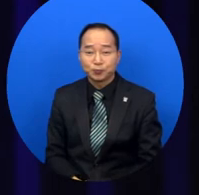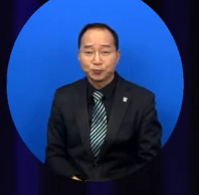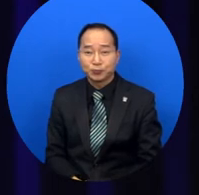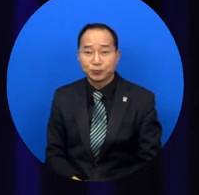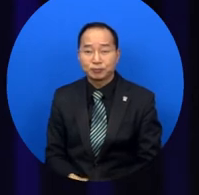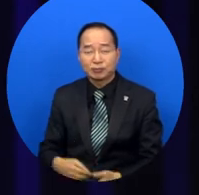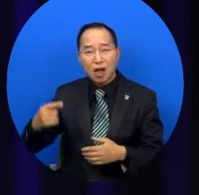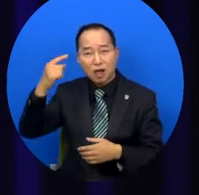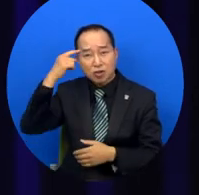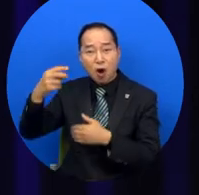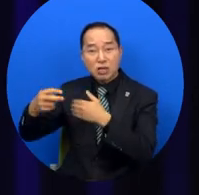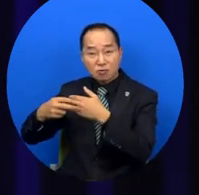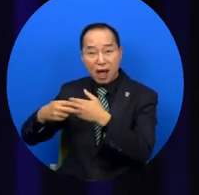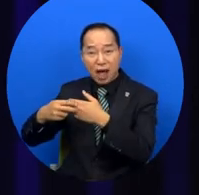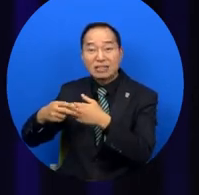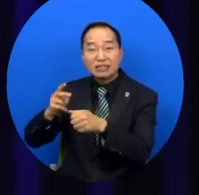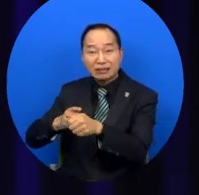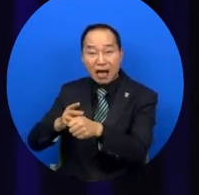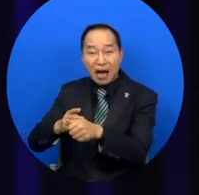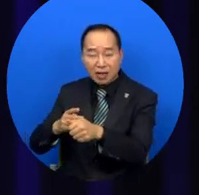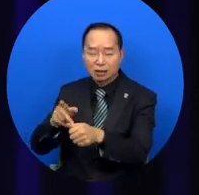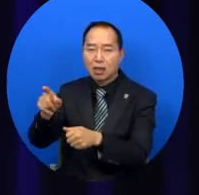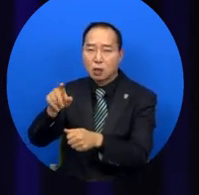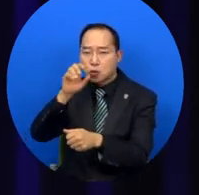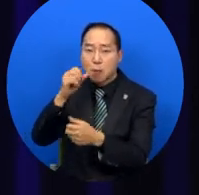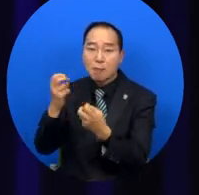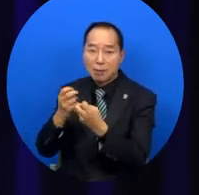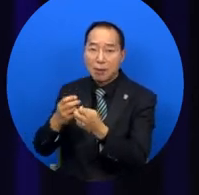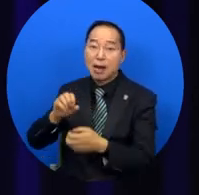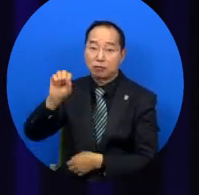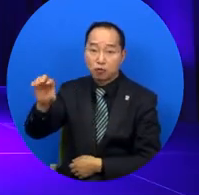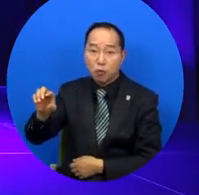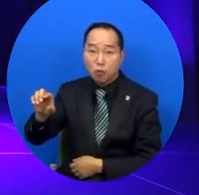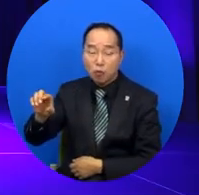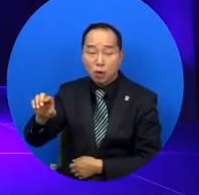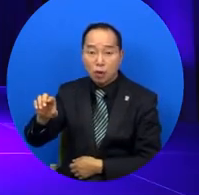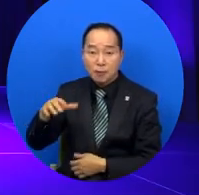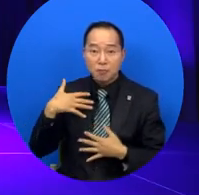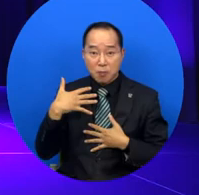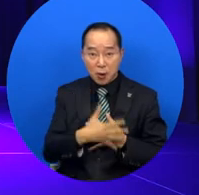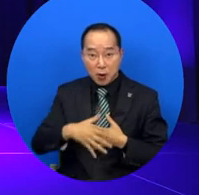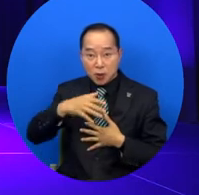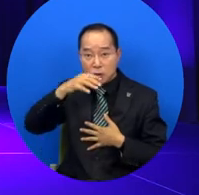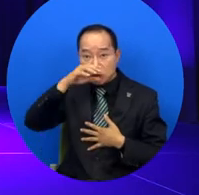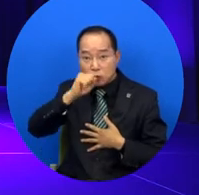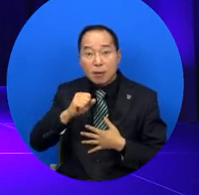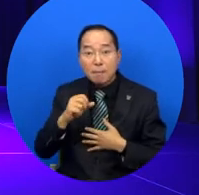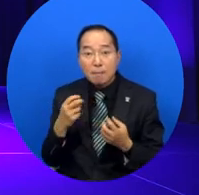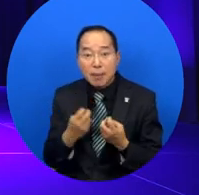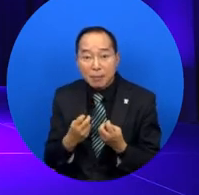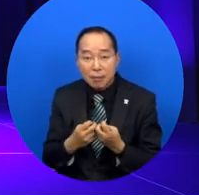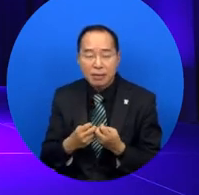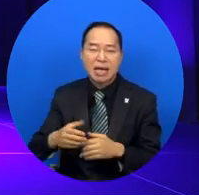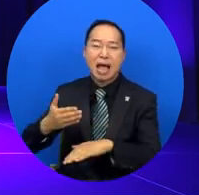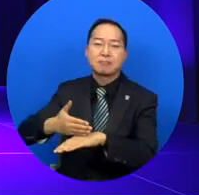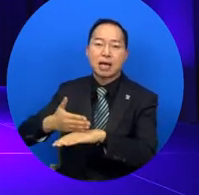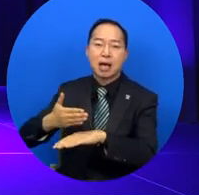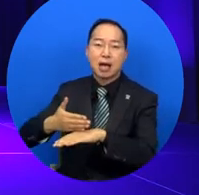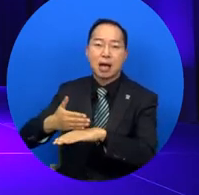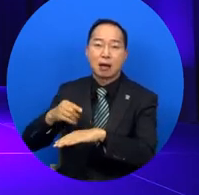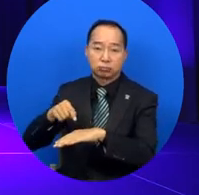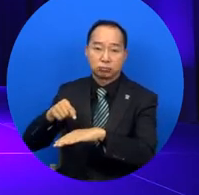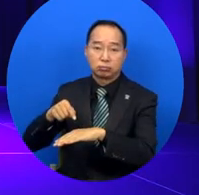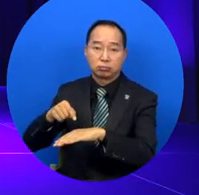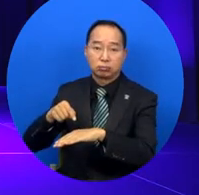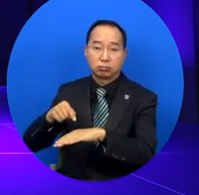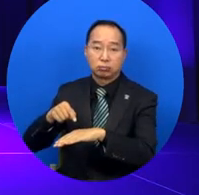이거 많이 이렇게 정신과 의사로서 다른 분들한테도 가르쳐주는데 감사하는 마음이에요. 왜냐면은 내가 일어나면 원망하는 마음부터